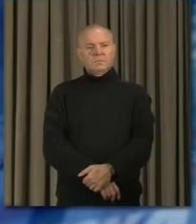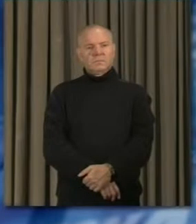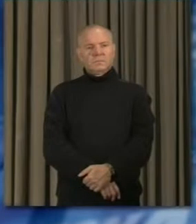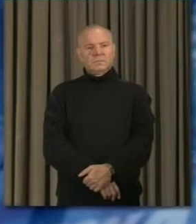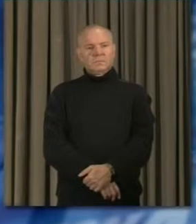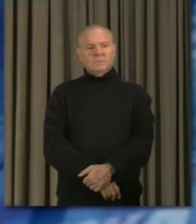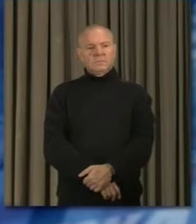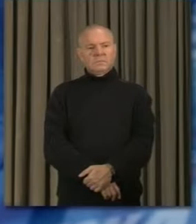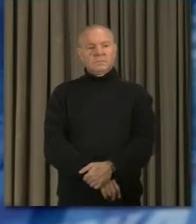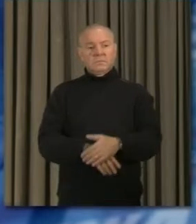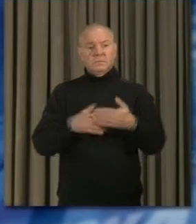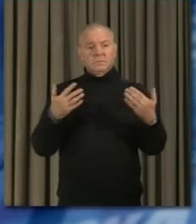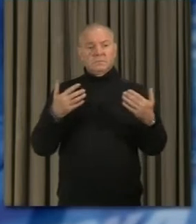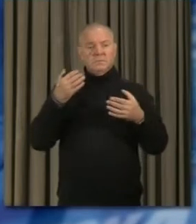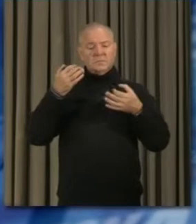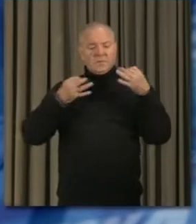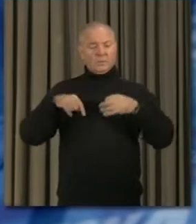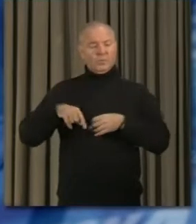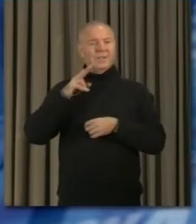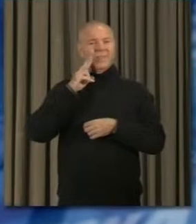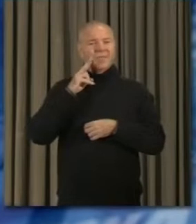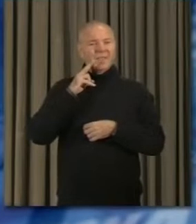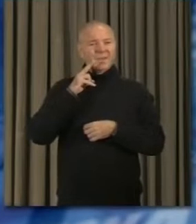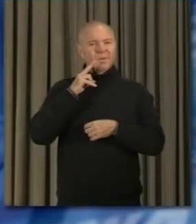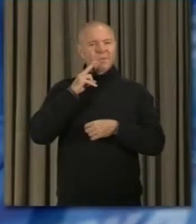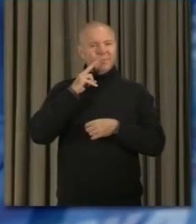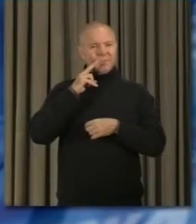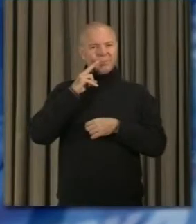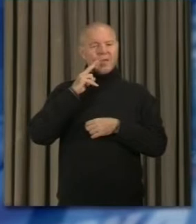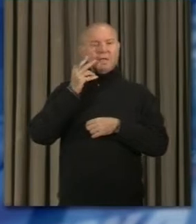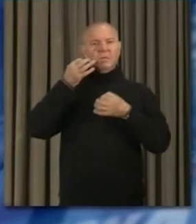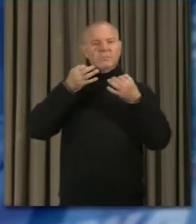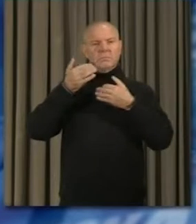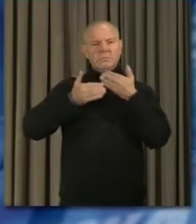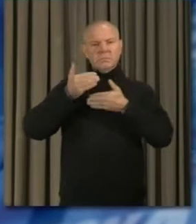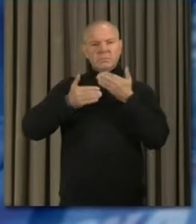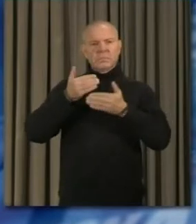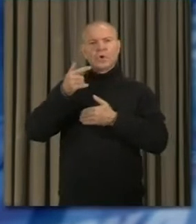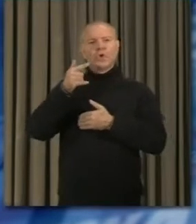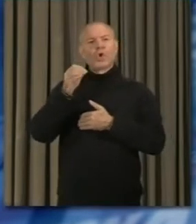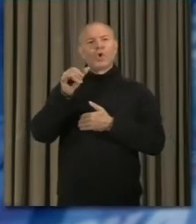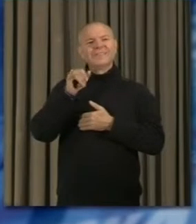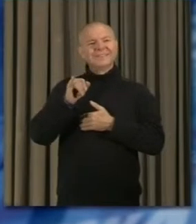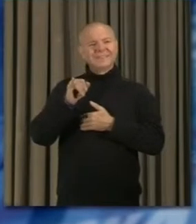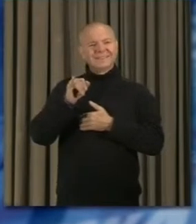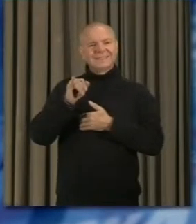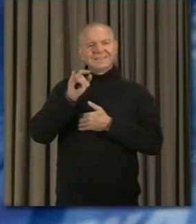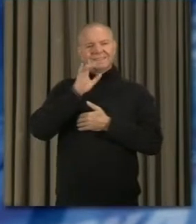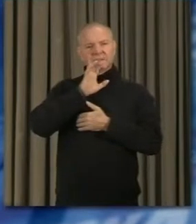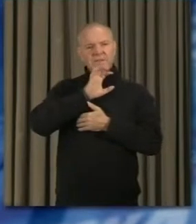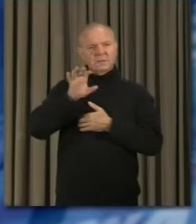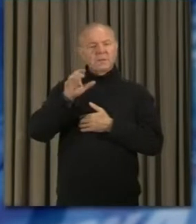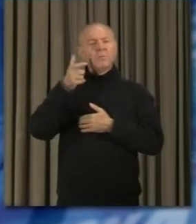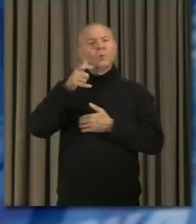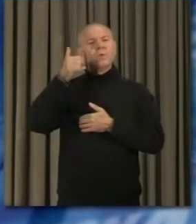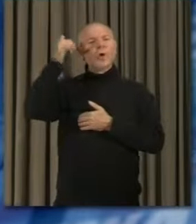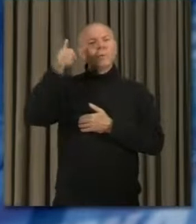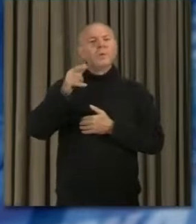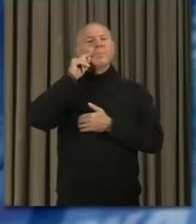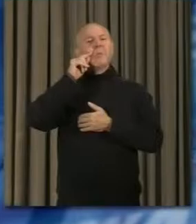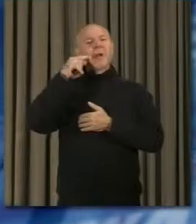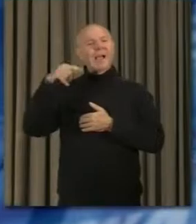Al via questa mattina davanti al GUP di Verbagna il processo Danilo Tosi, 45 anni, difese dall'avvocato Gabriele Pipicelli, per l'omicidio del